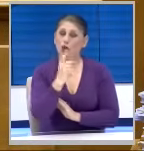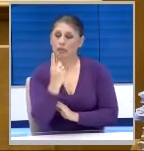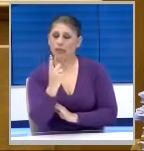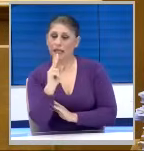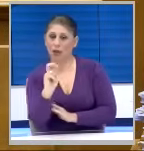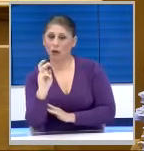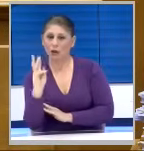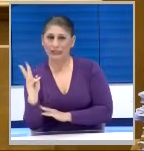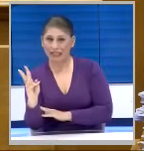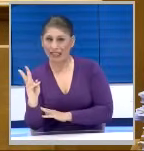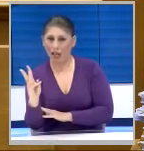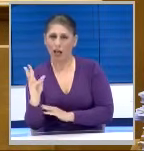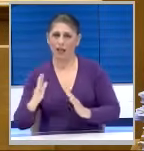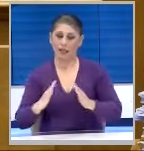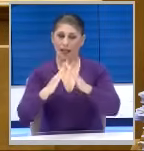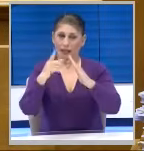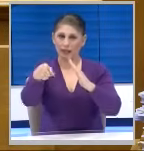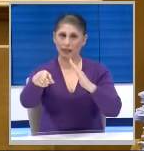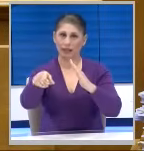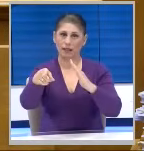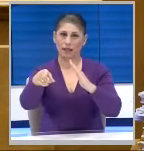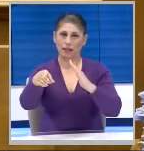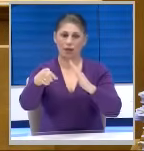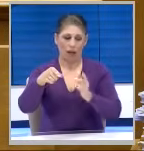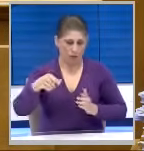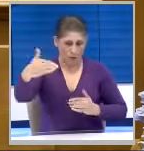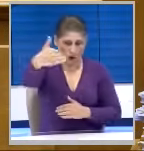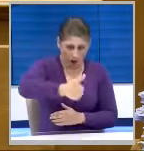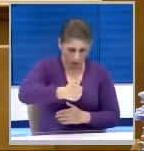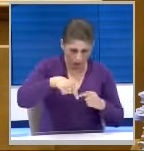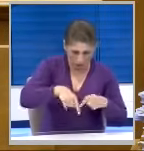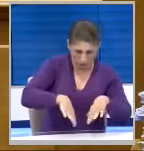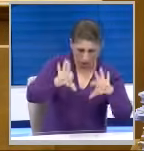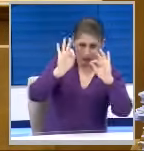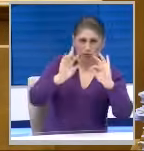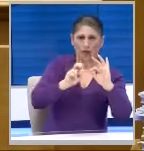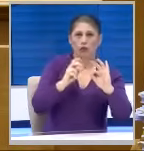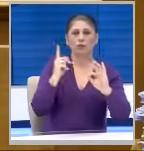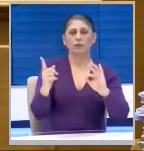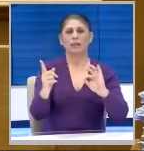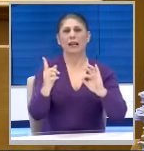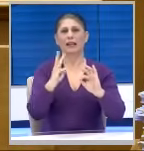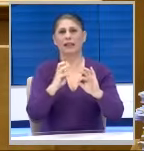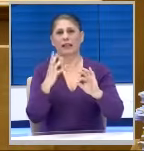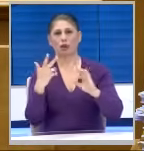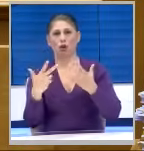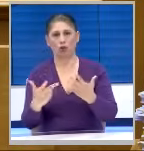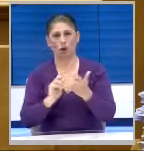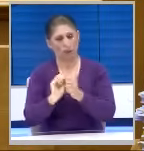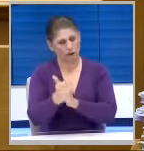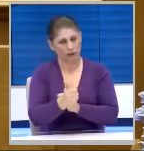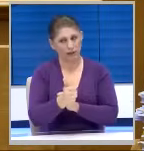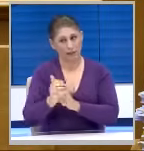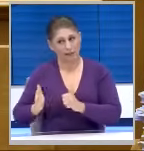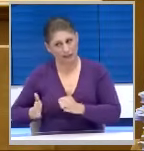21:23 για λιτόχωρο από τη γραμμή καθόδου 2138 αποκαταστάθηκε η κυκλοφορία στη γραμμή